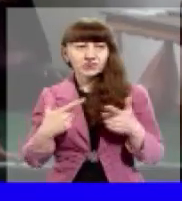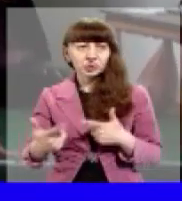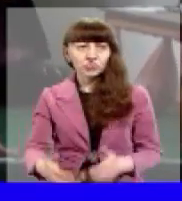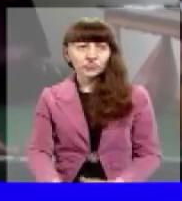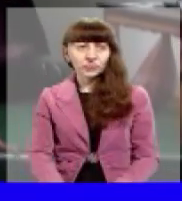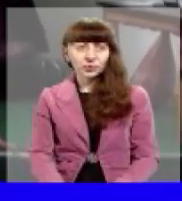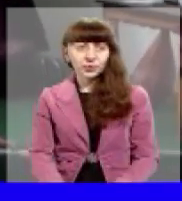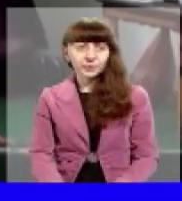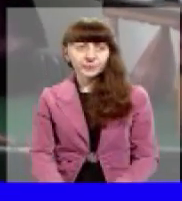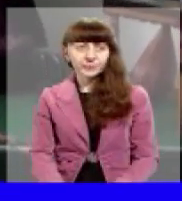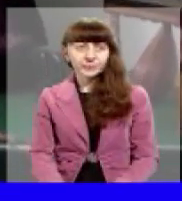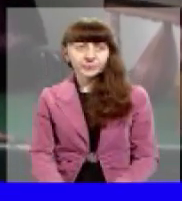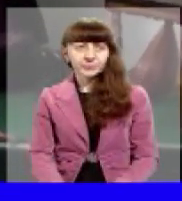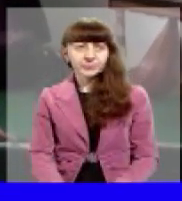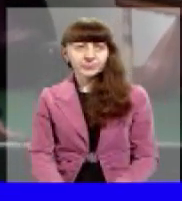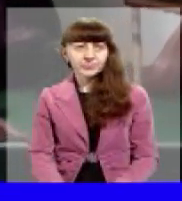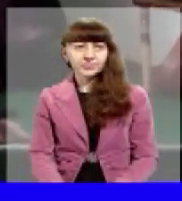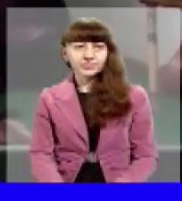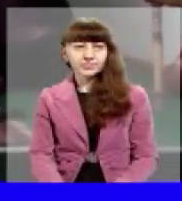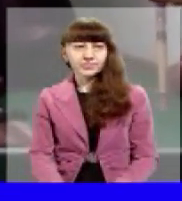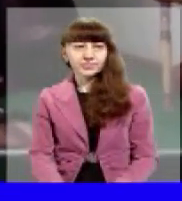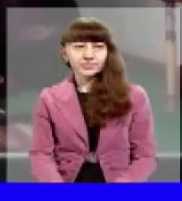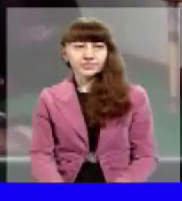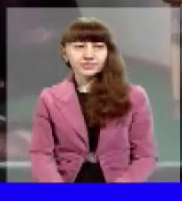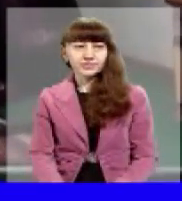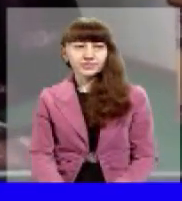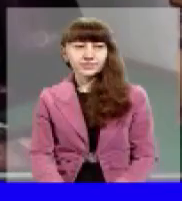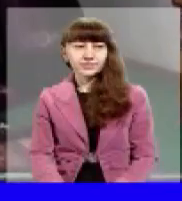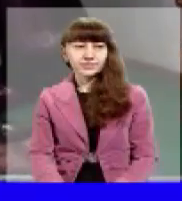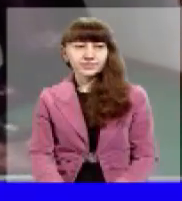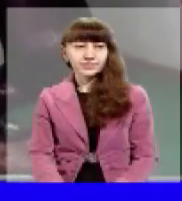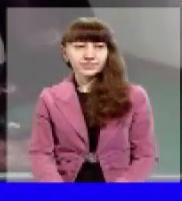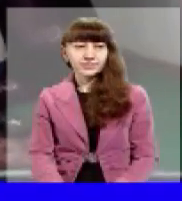спортивную подготовку. Анель Пимичева, Олег Сытник, телеканал Костанай.